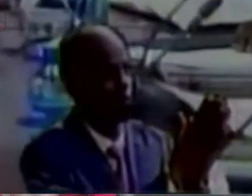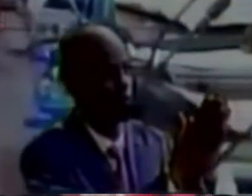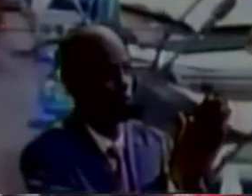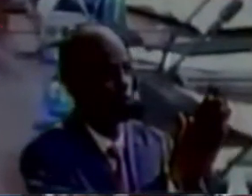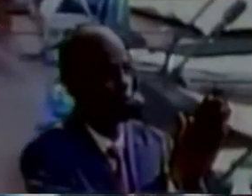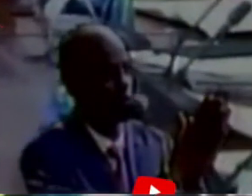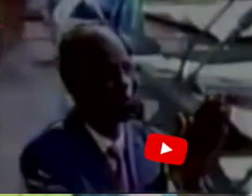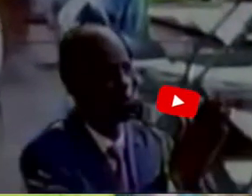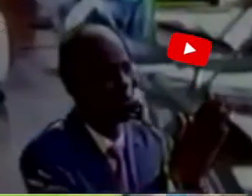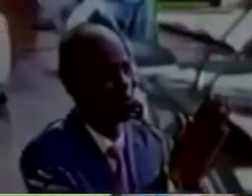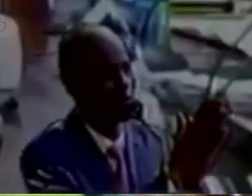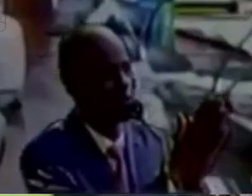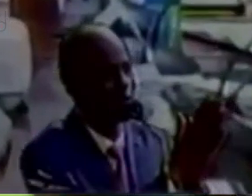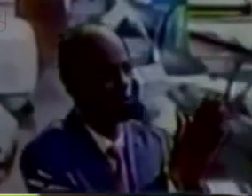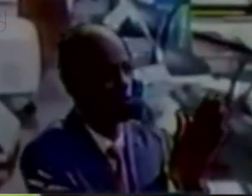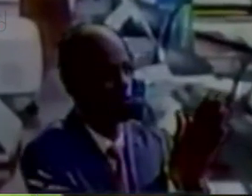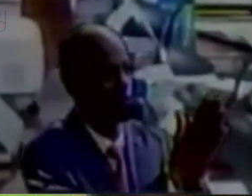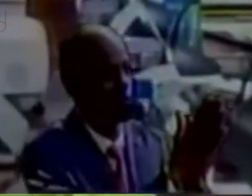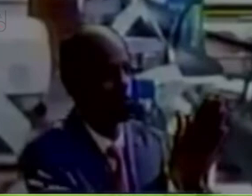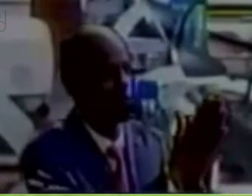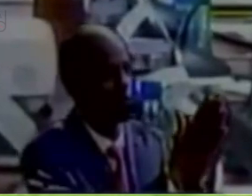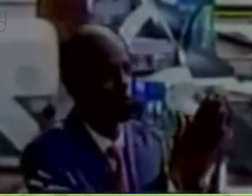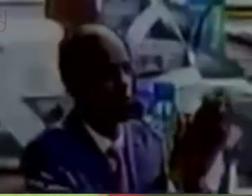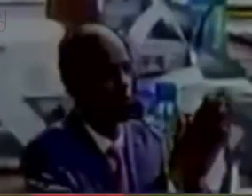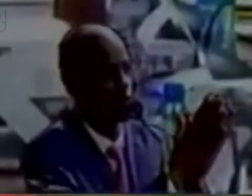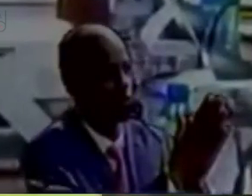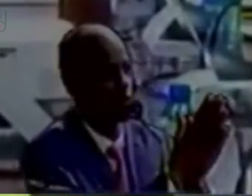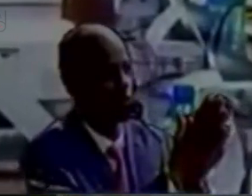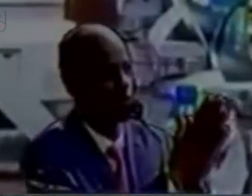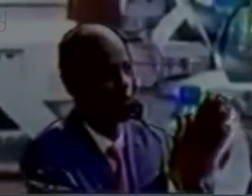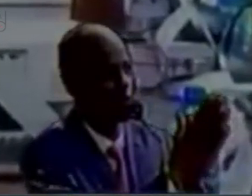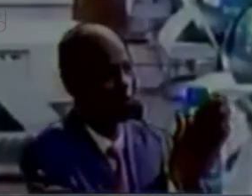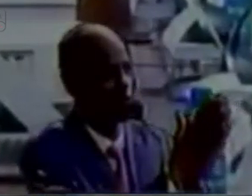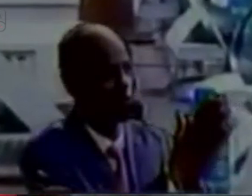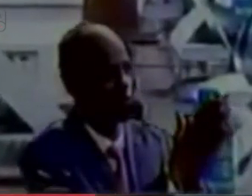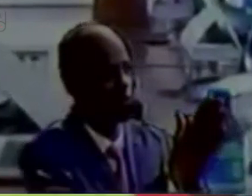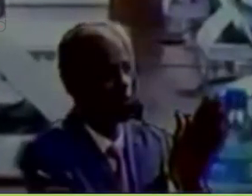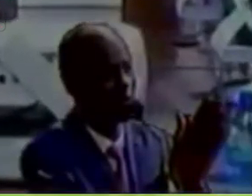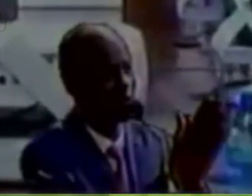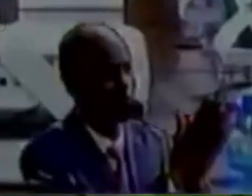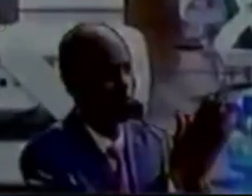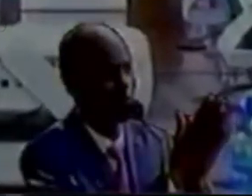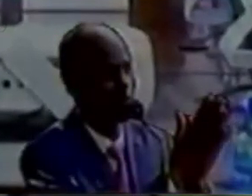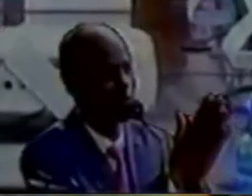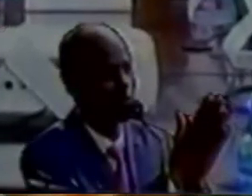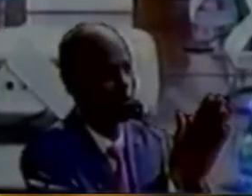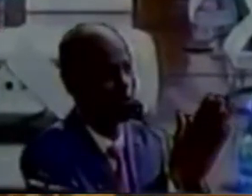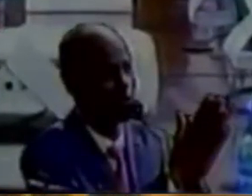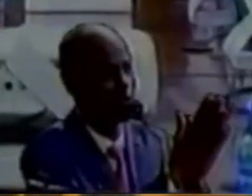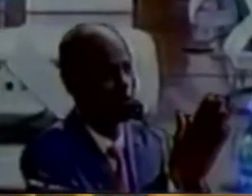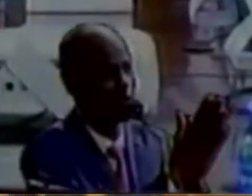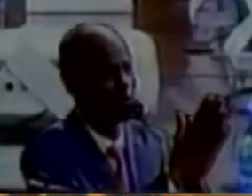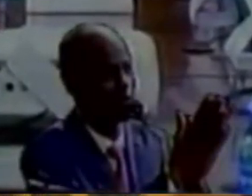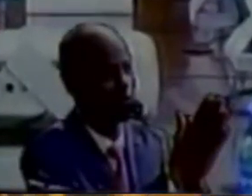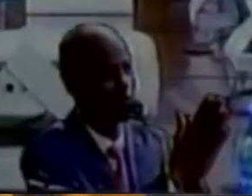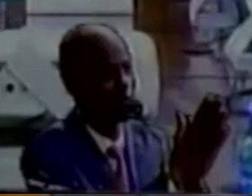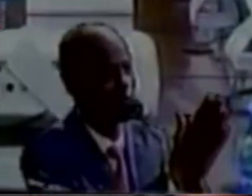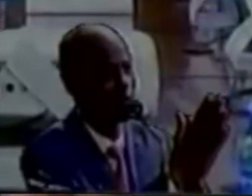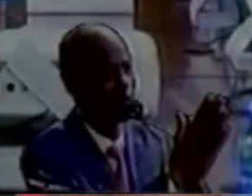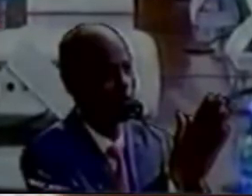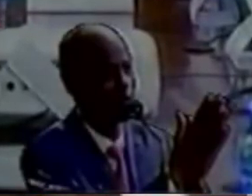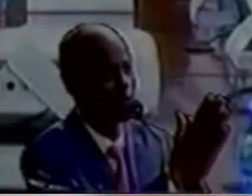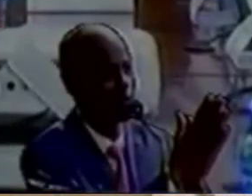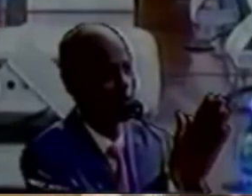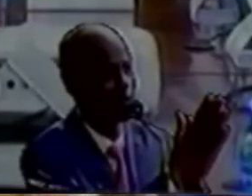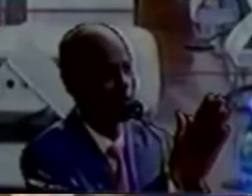extrêmement importantes à vos yeux et du fait de l'espace fiscal budgétaire de notre pays sont assez